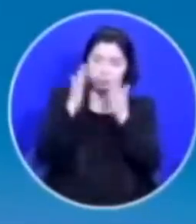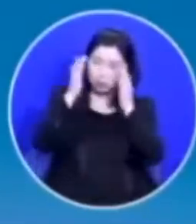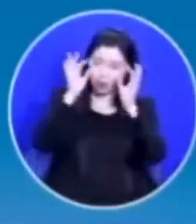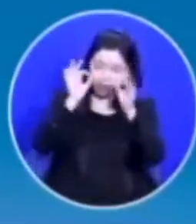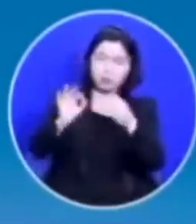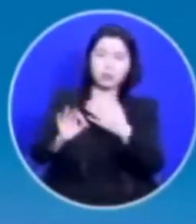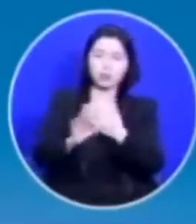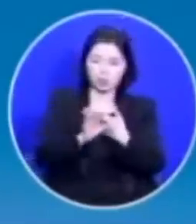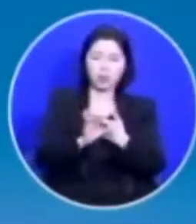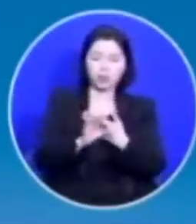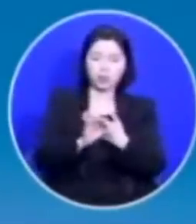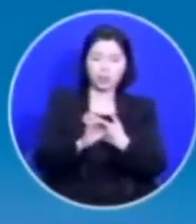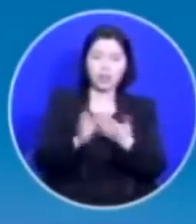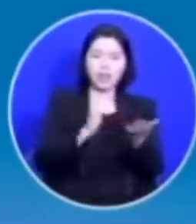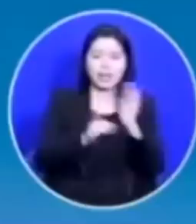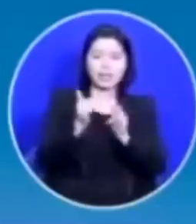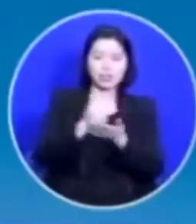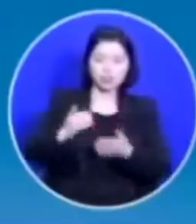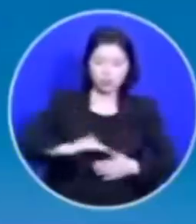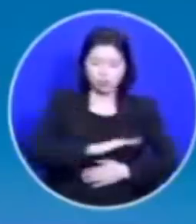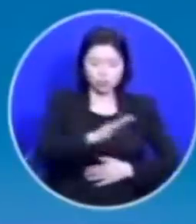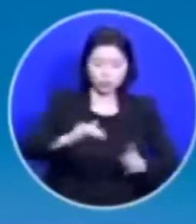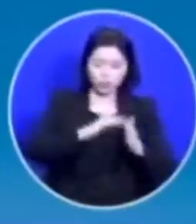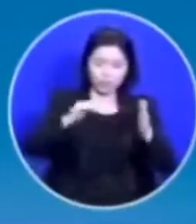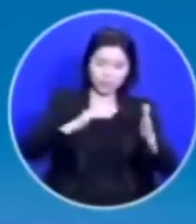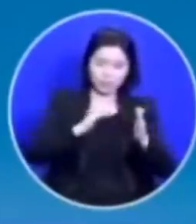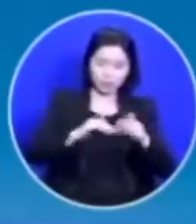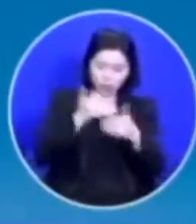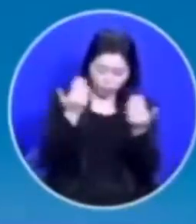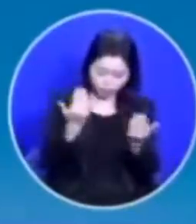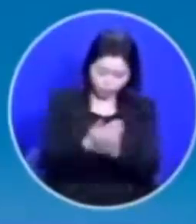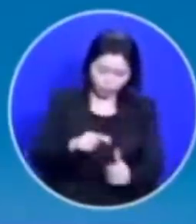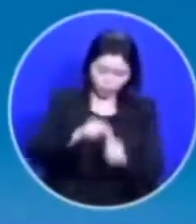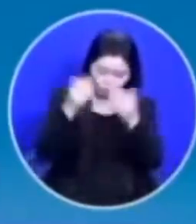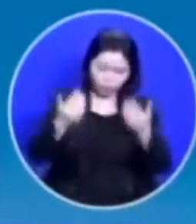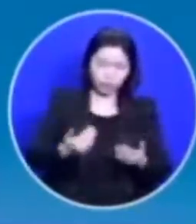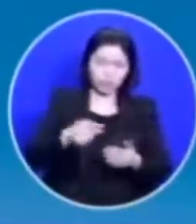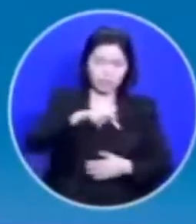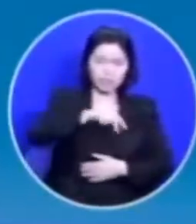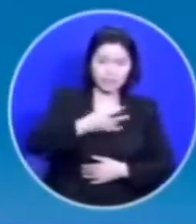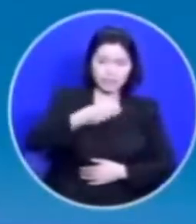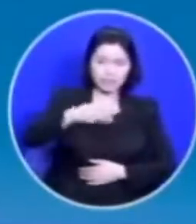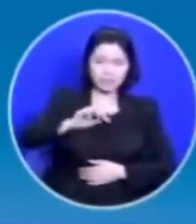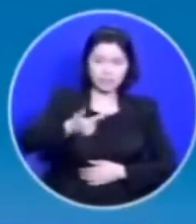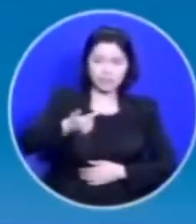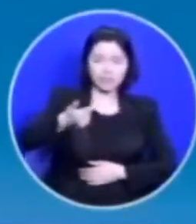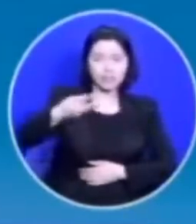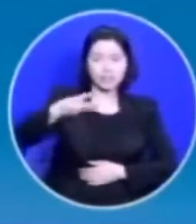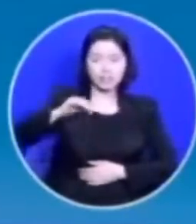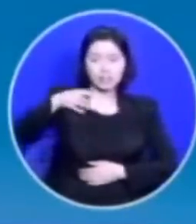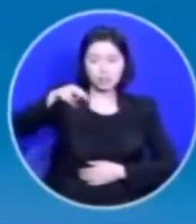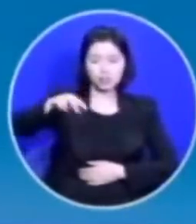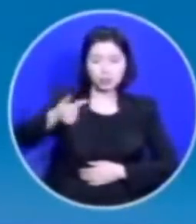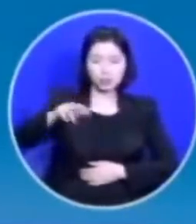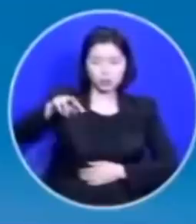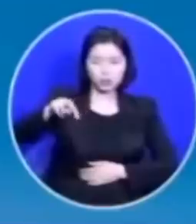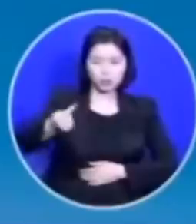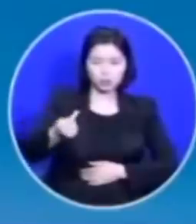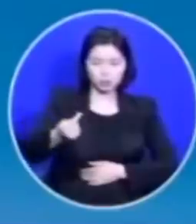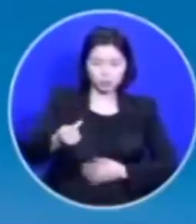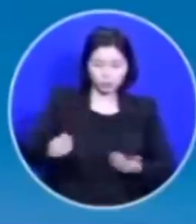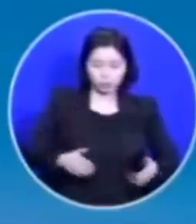하면 예수님은 우리의 가정을 온전히 구원하실 입니다 스탠리 존스 선교사 님이 인도의 길을 걷고